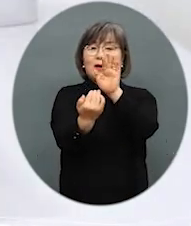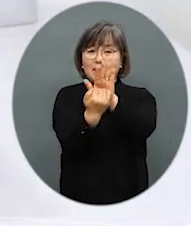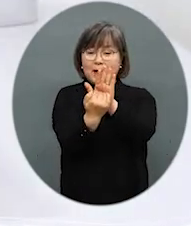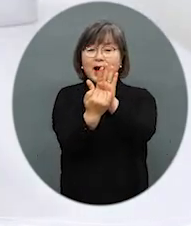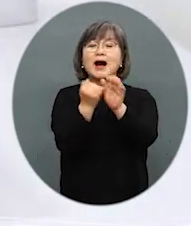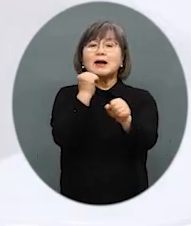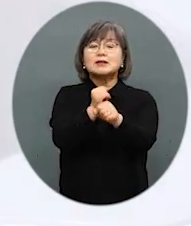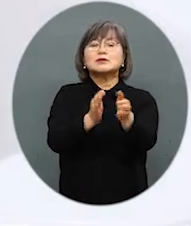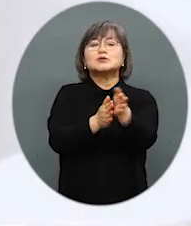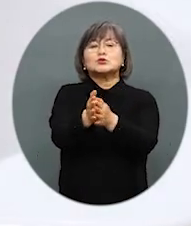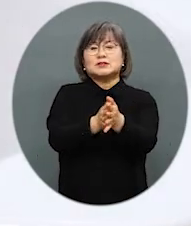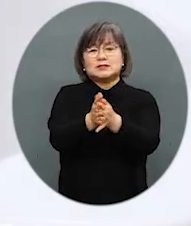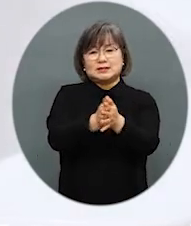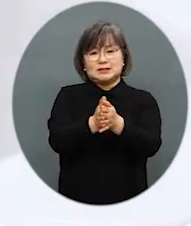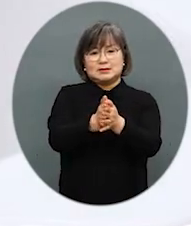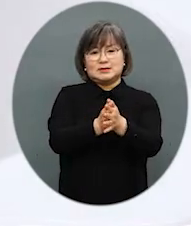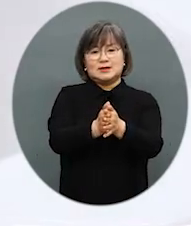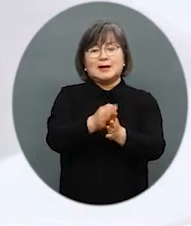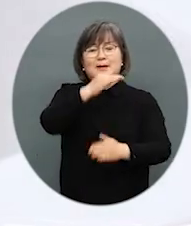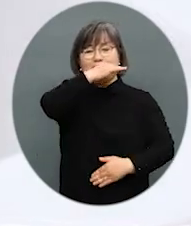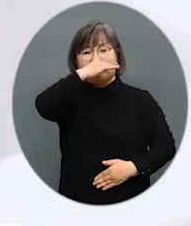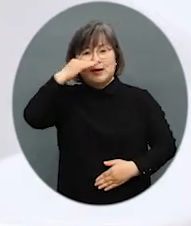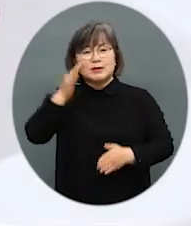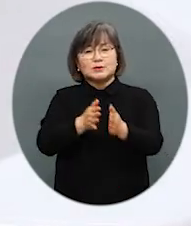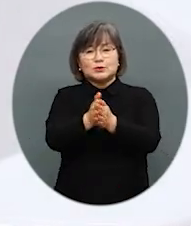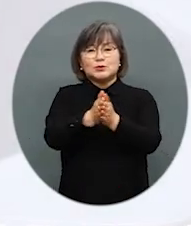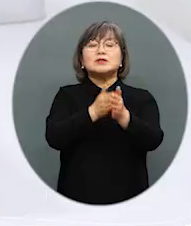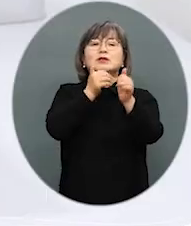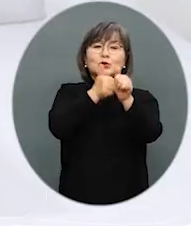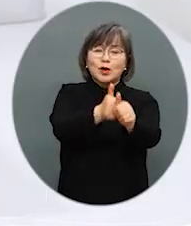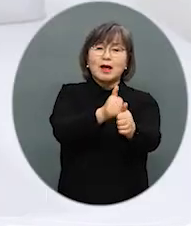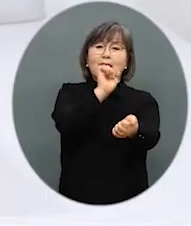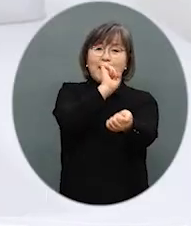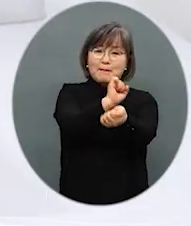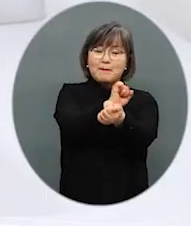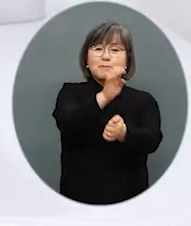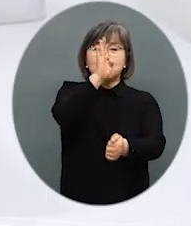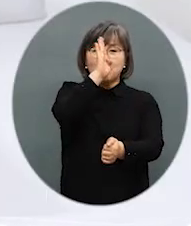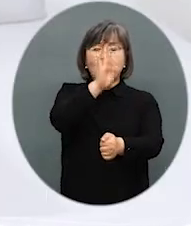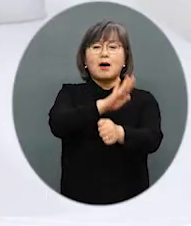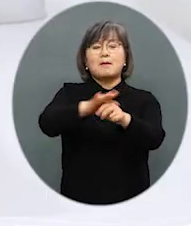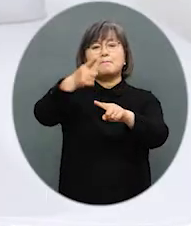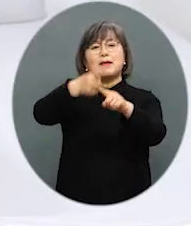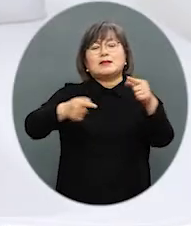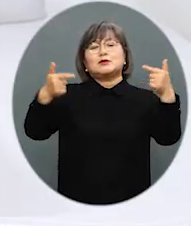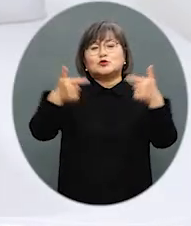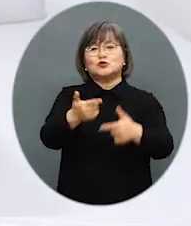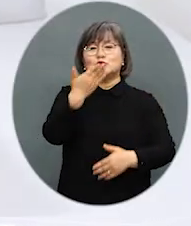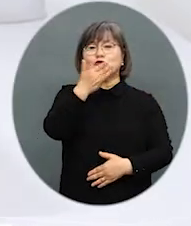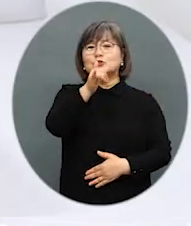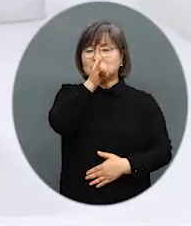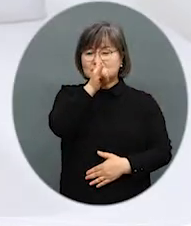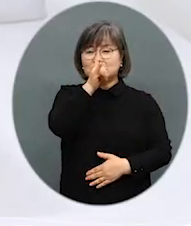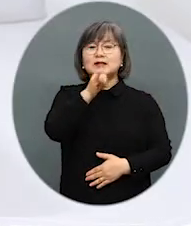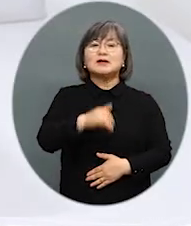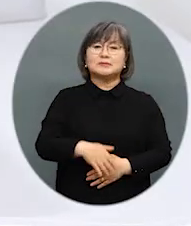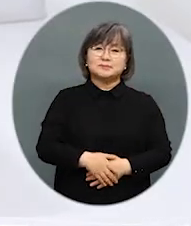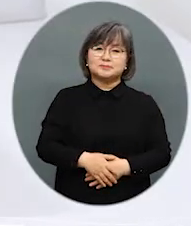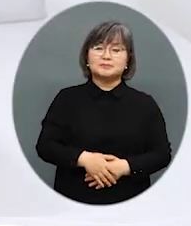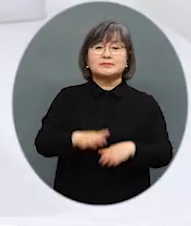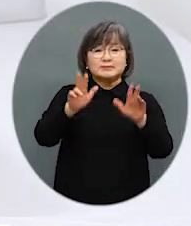감염병 예방의 시작은 손 씻기입니다. 올바른 손 씻기를 통해 감염병을 절반으로 줄일 수